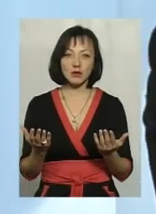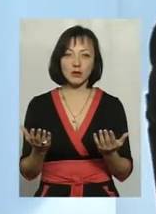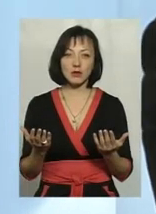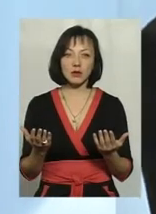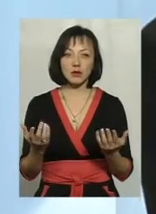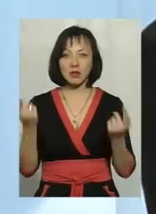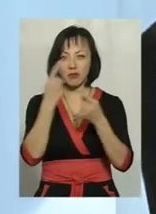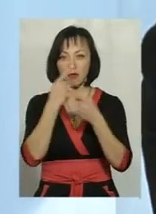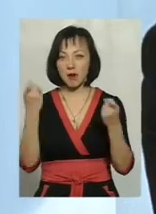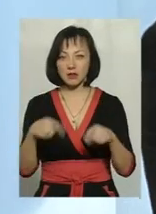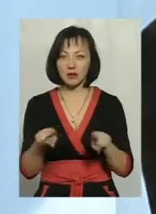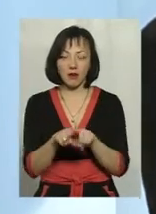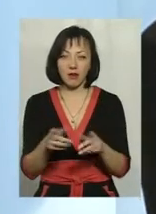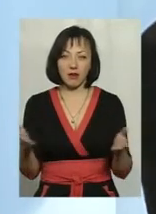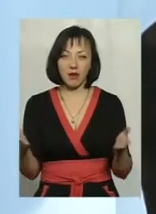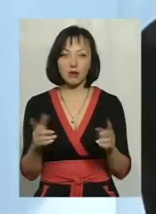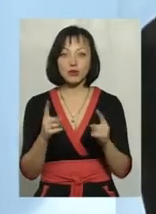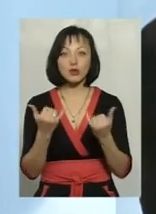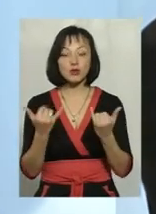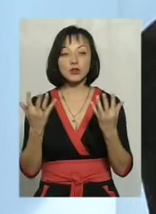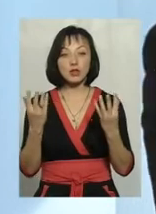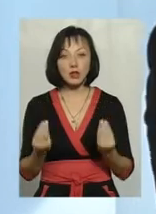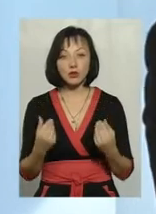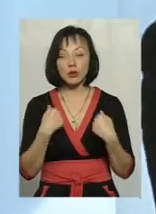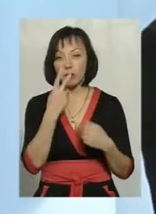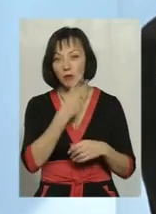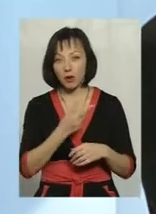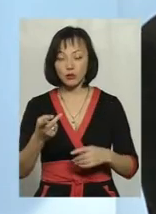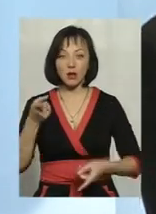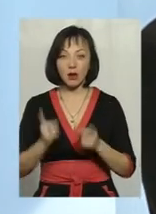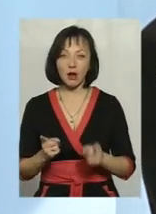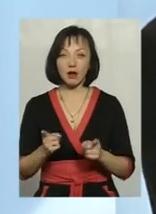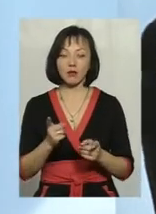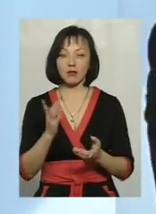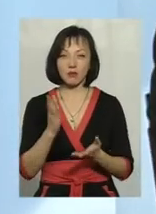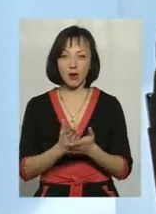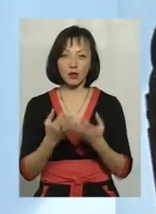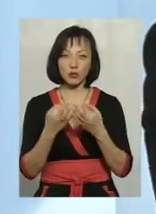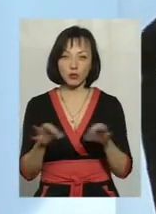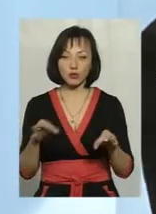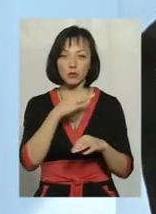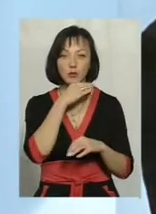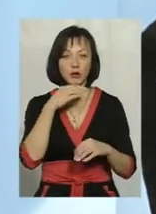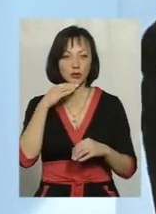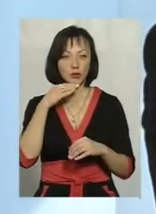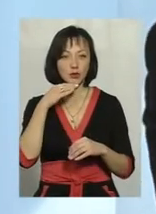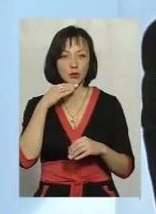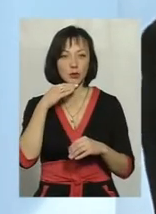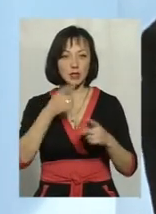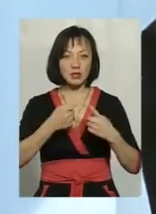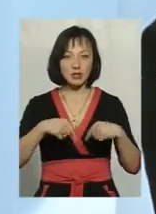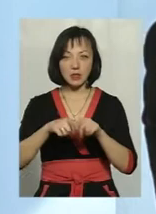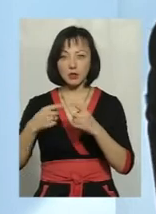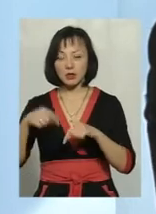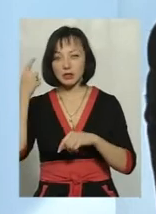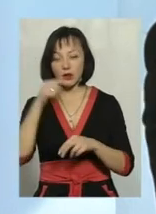напевно, інформація не така приходить. Тому що на сьогоднішній день те, що я бачу, реально маю доступ до багатьох секторів і знаю,